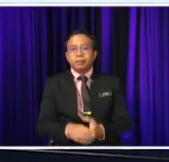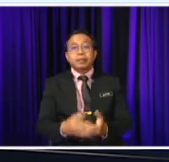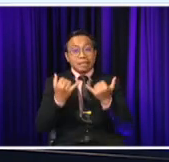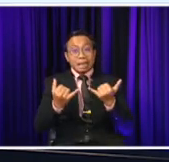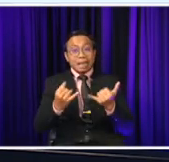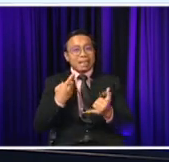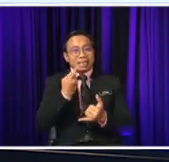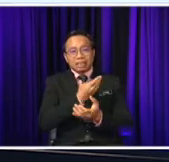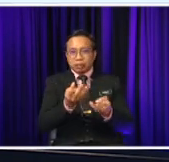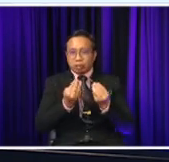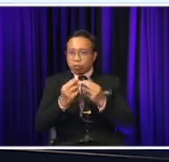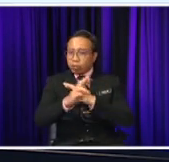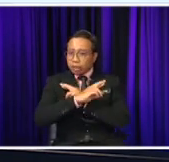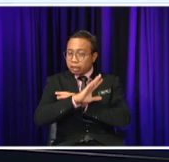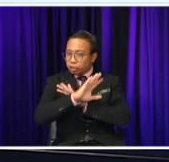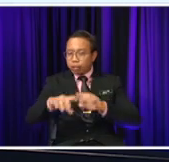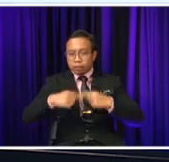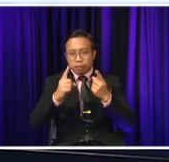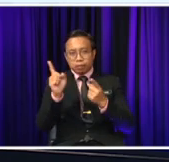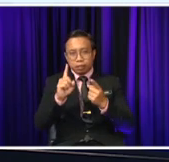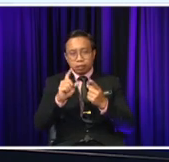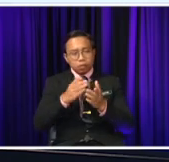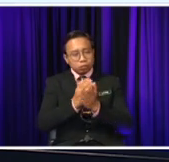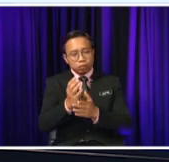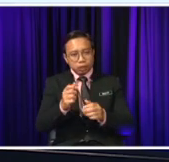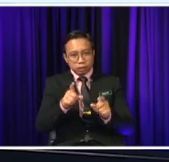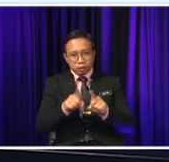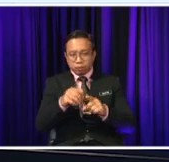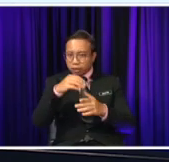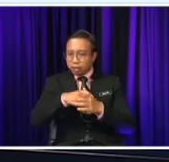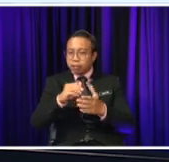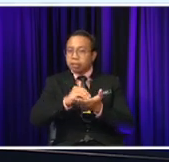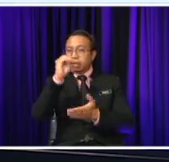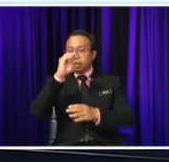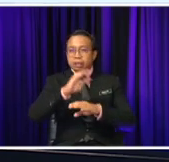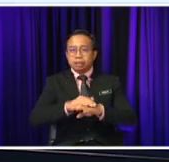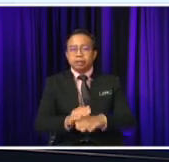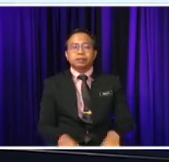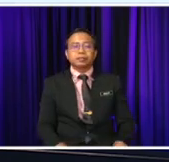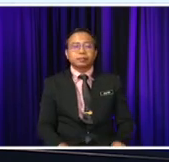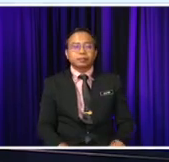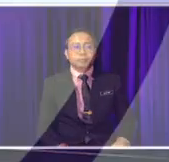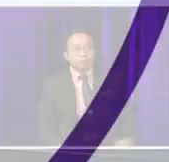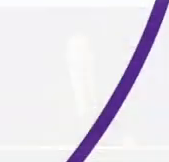boleh jangan ke mana-mana teruskan bersama dengan kami dalam Menengah Atas